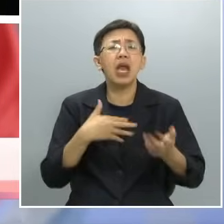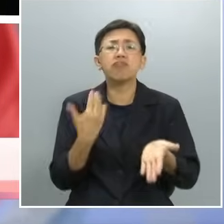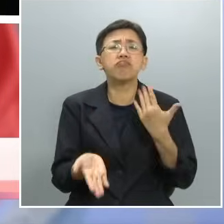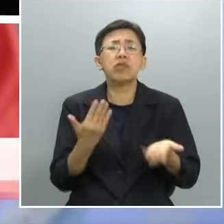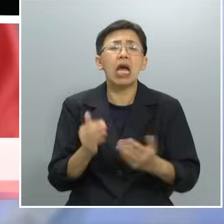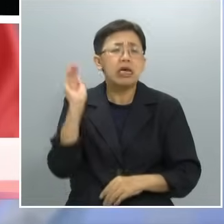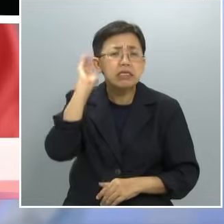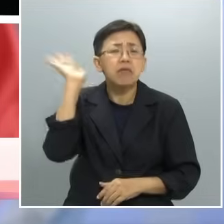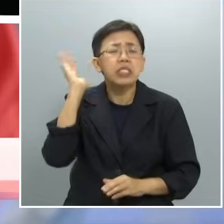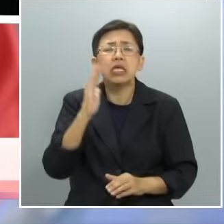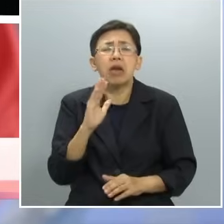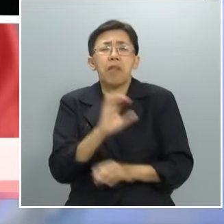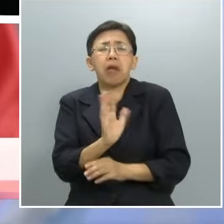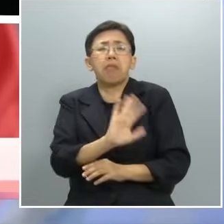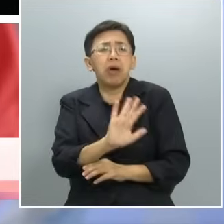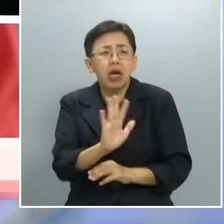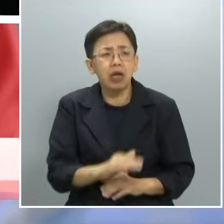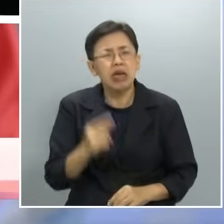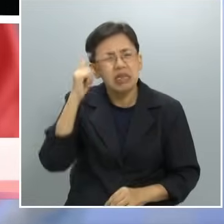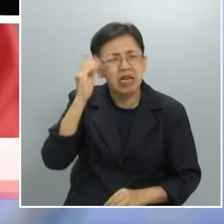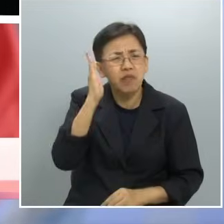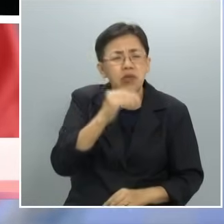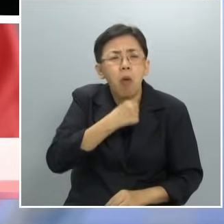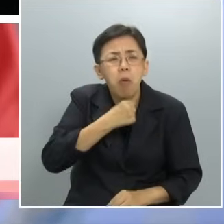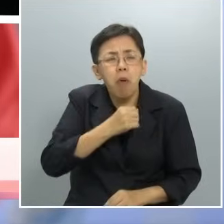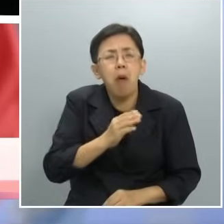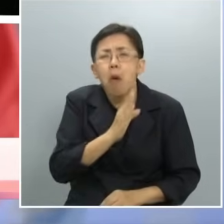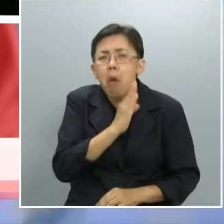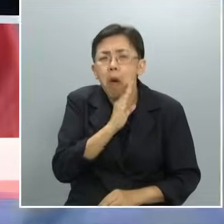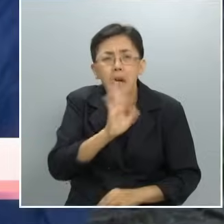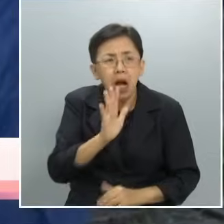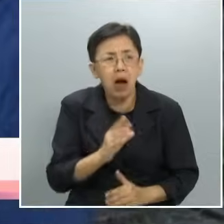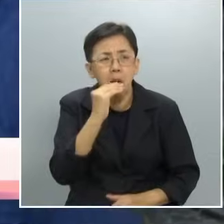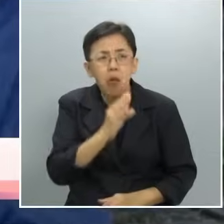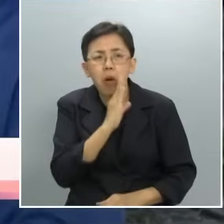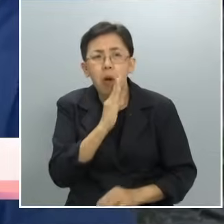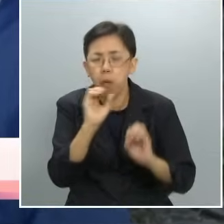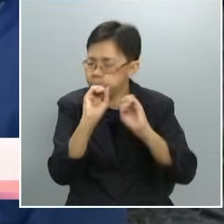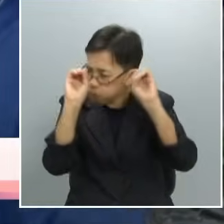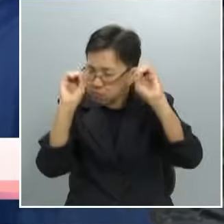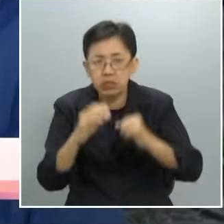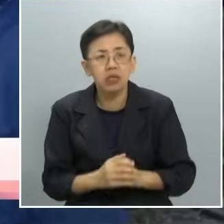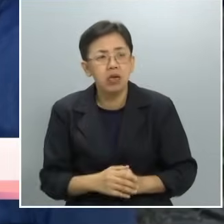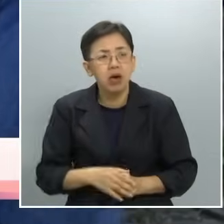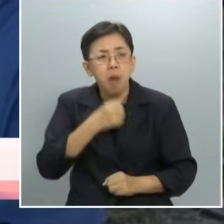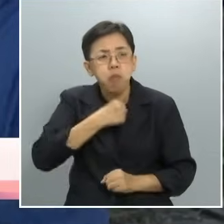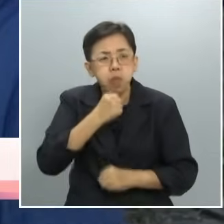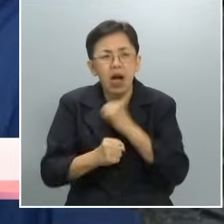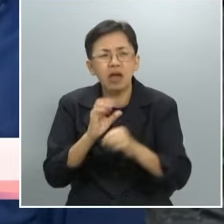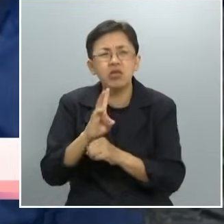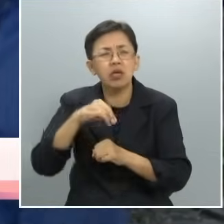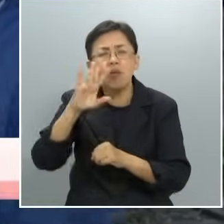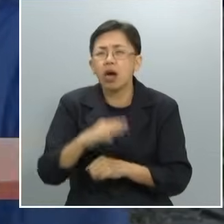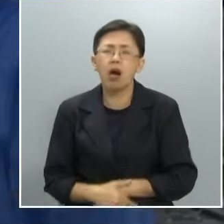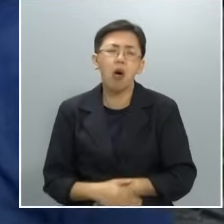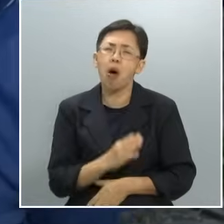ชื่อแล้วลุงเชียนไม่ยอมโกหกเป็นคนไม่เคยพูดจาโกหกมดเท็จนี่คนแก่70กว่าแกไม่เคยมีคำโก